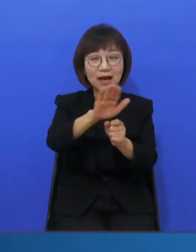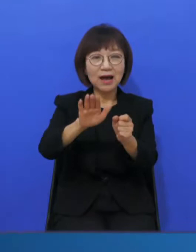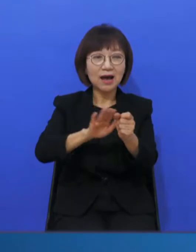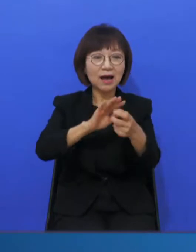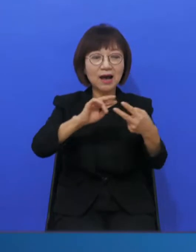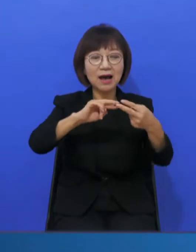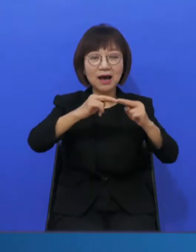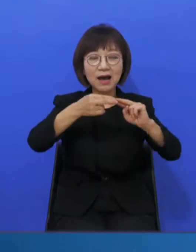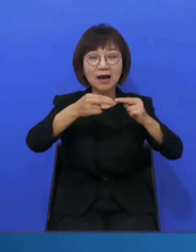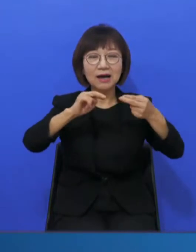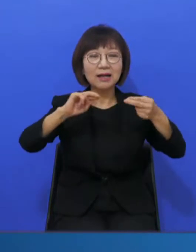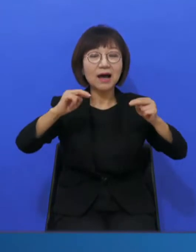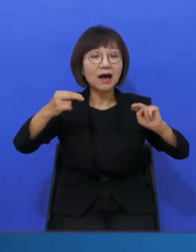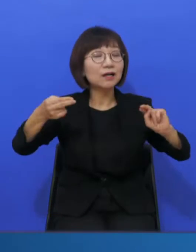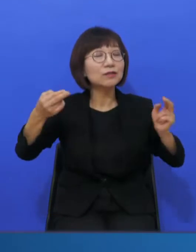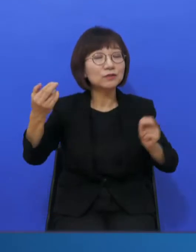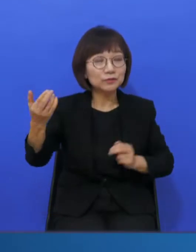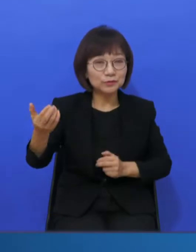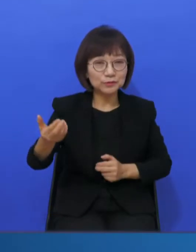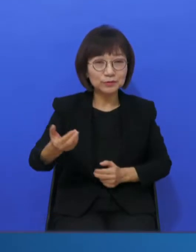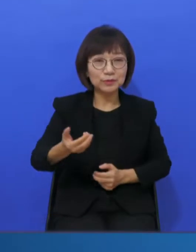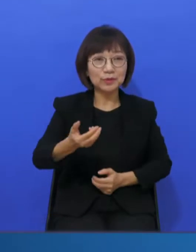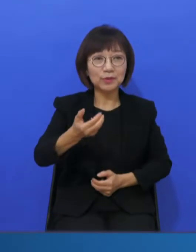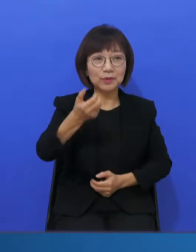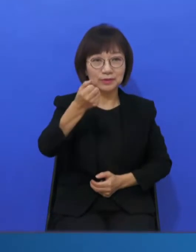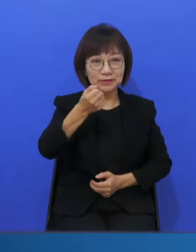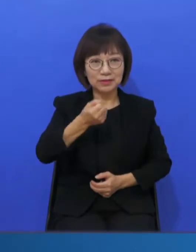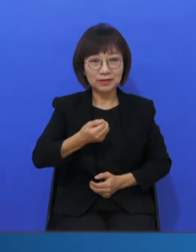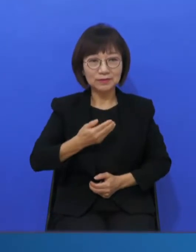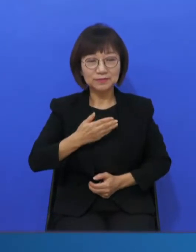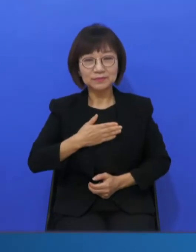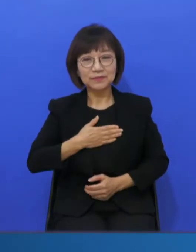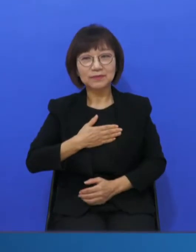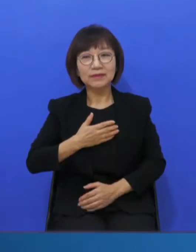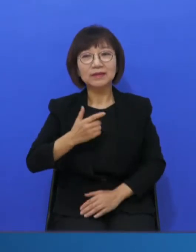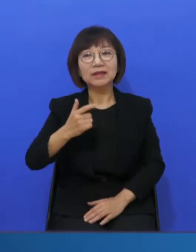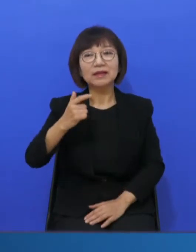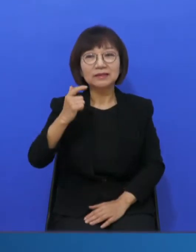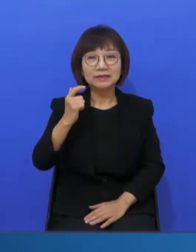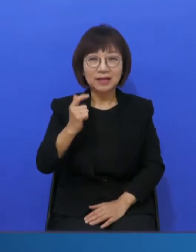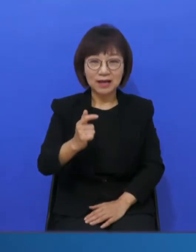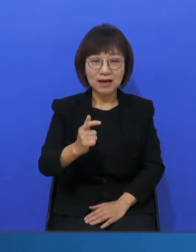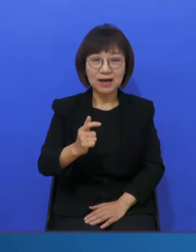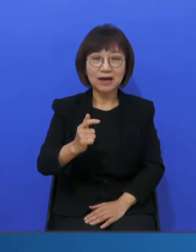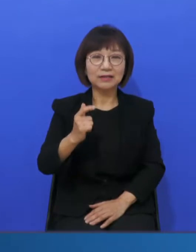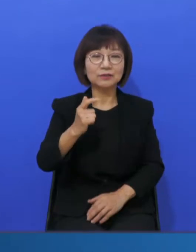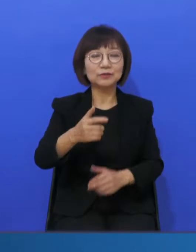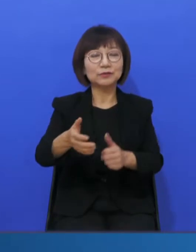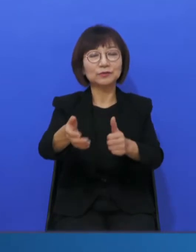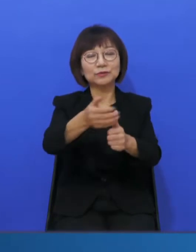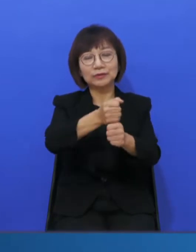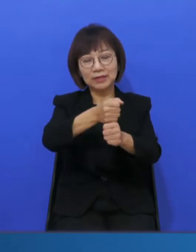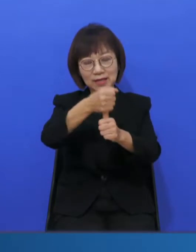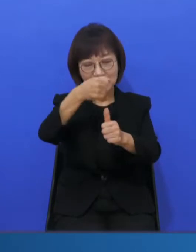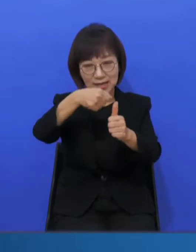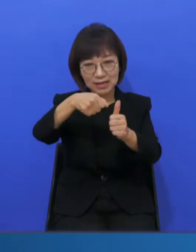주의 사랑 주로서 나를